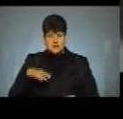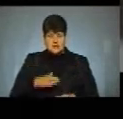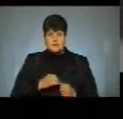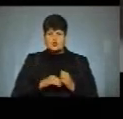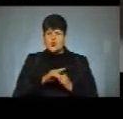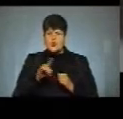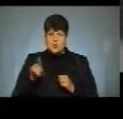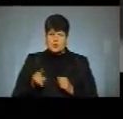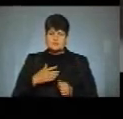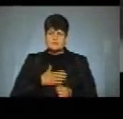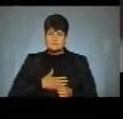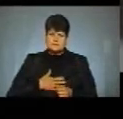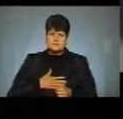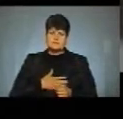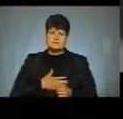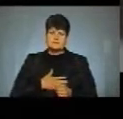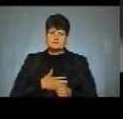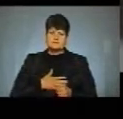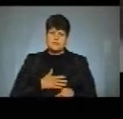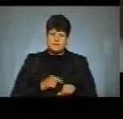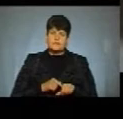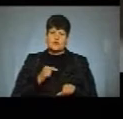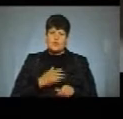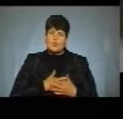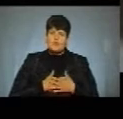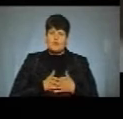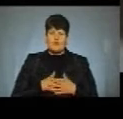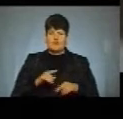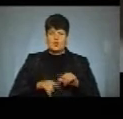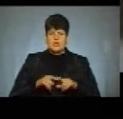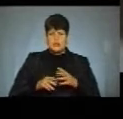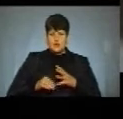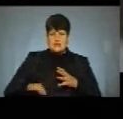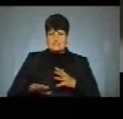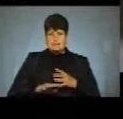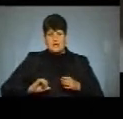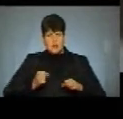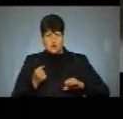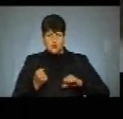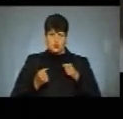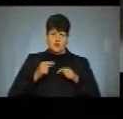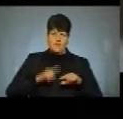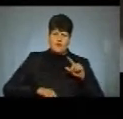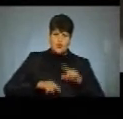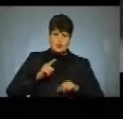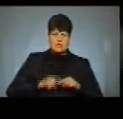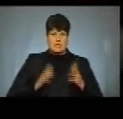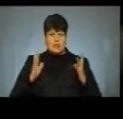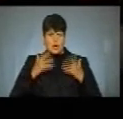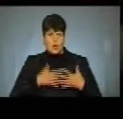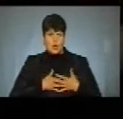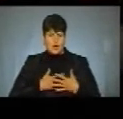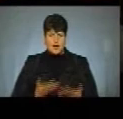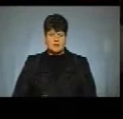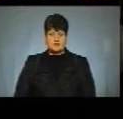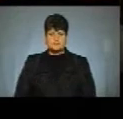кожен перейнявся дійсно любов'ю до рідної землі, до друзів, до родини, до коханих.